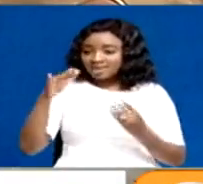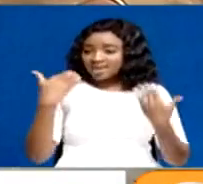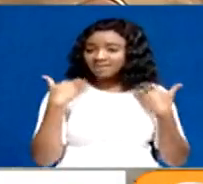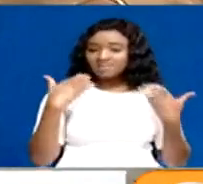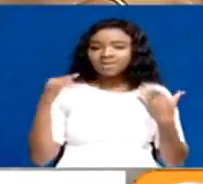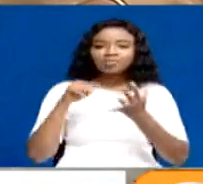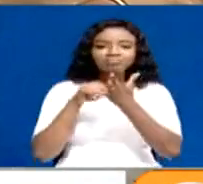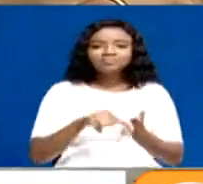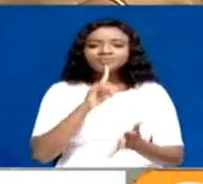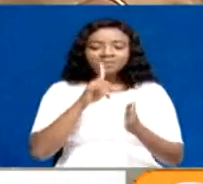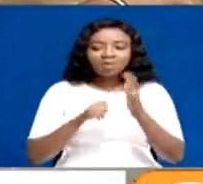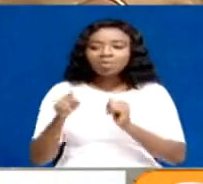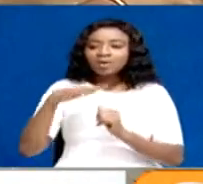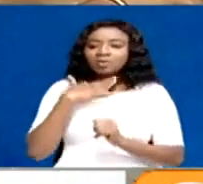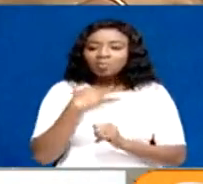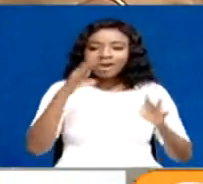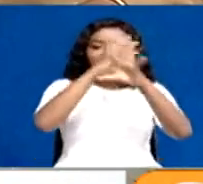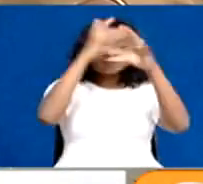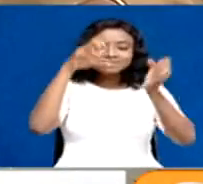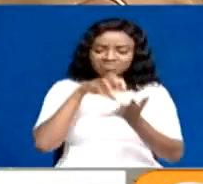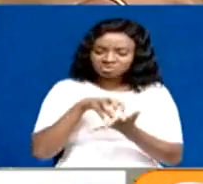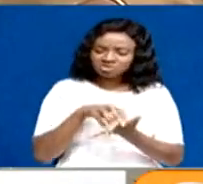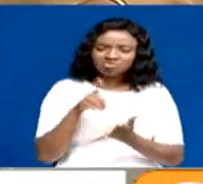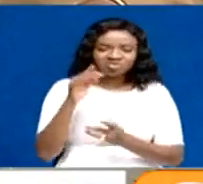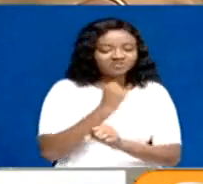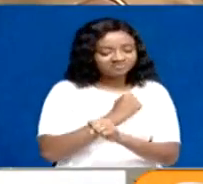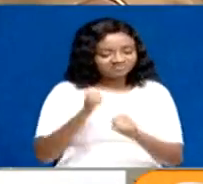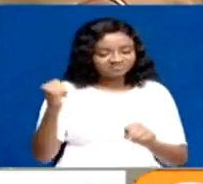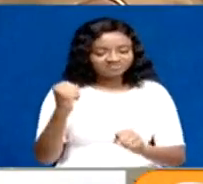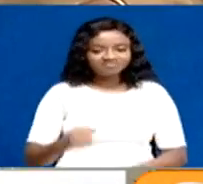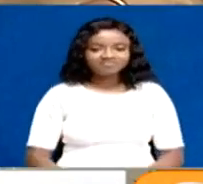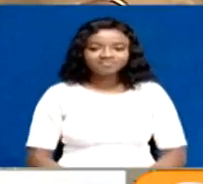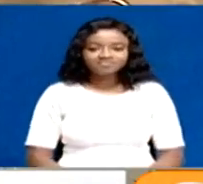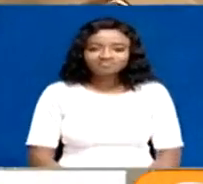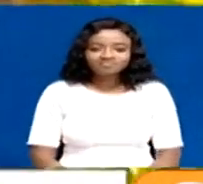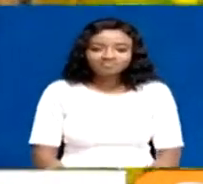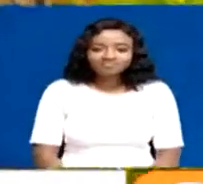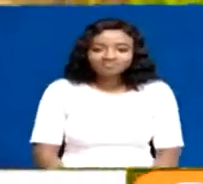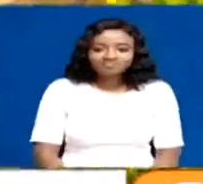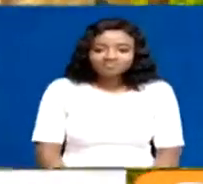amesisitiza kwamba azma yake ya kuwa rais ingali imara. Na Melfas Lagat na mengi zaidi.